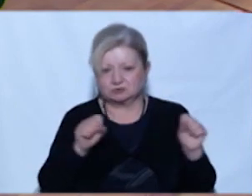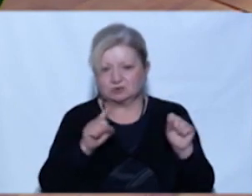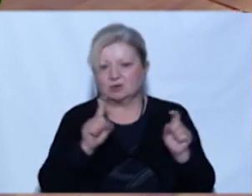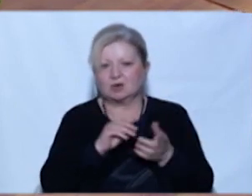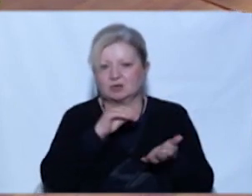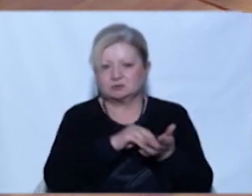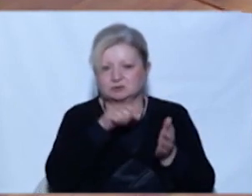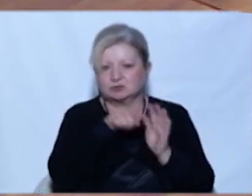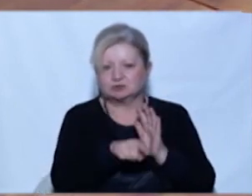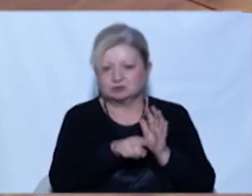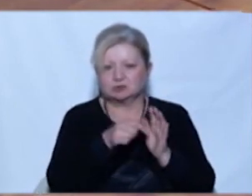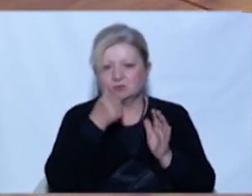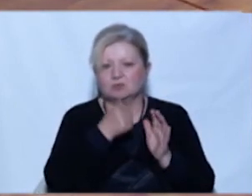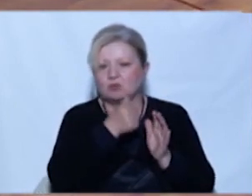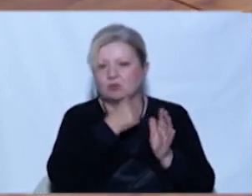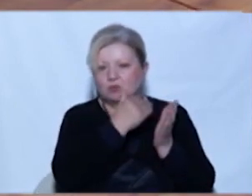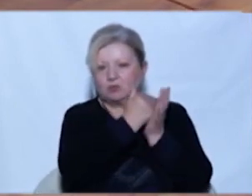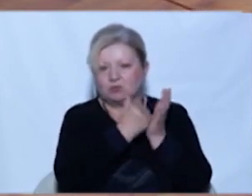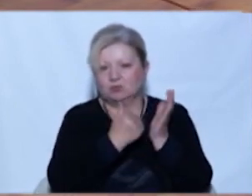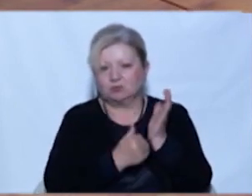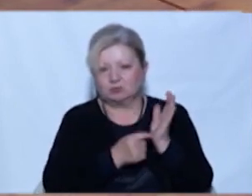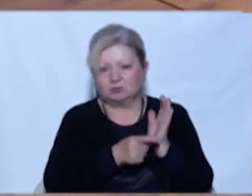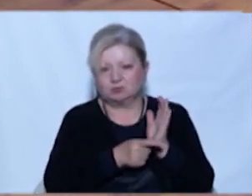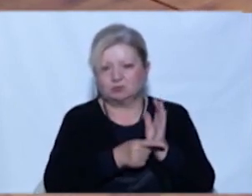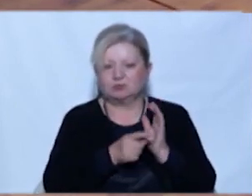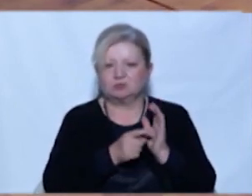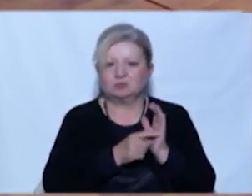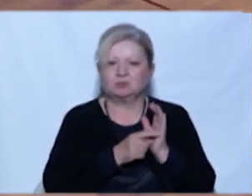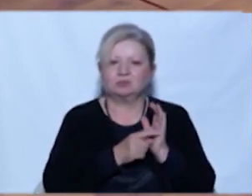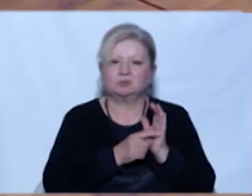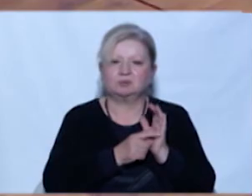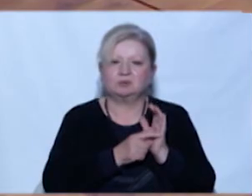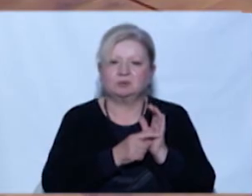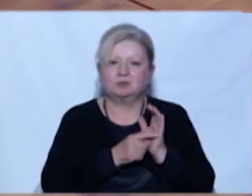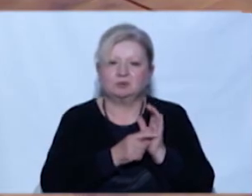ეწერა ამ საიდუმლო მუხლებში. Რომ